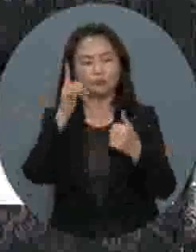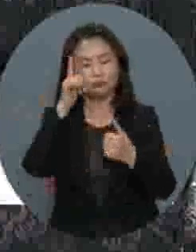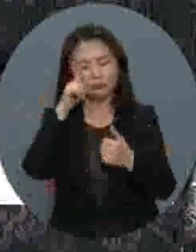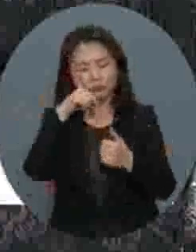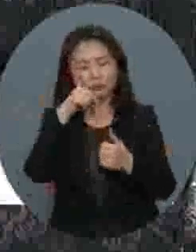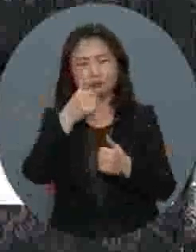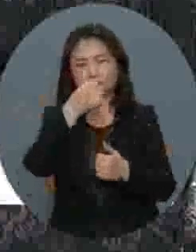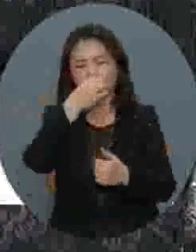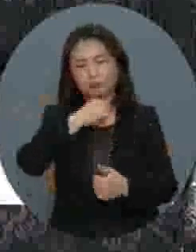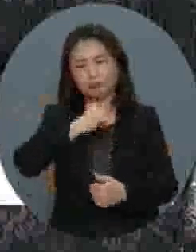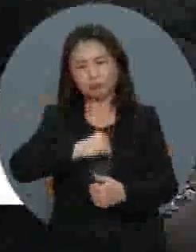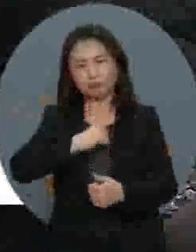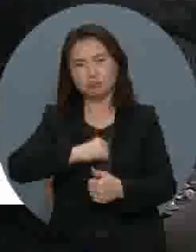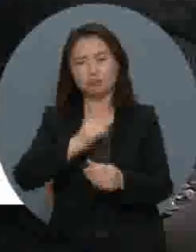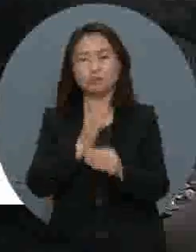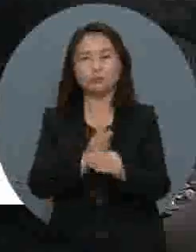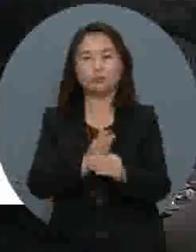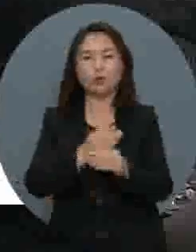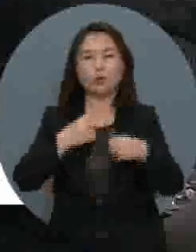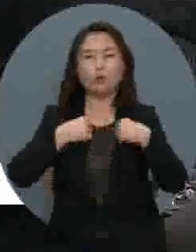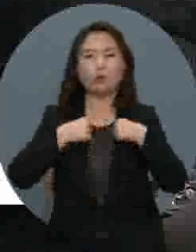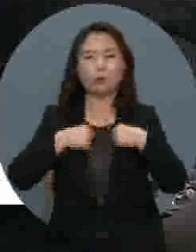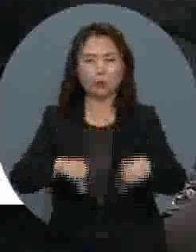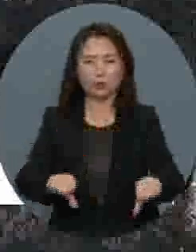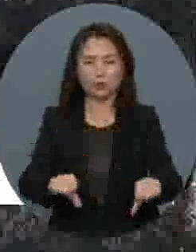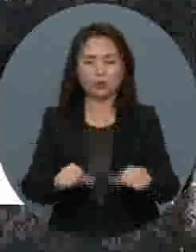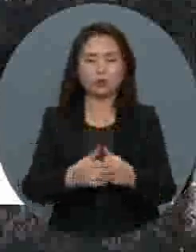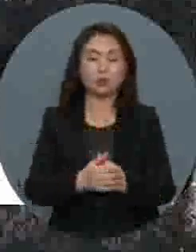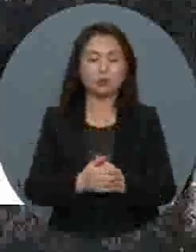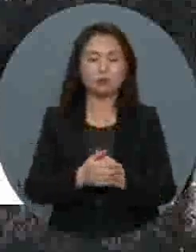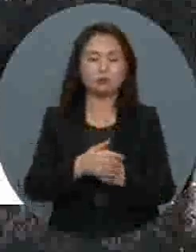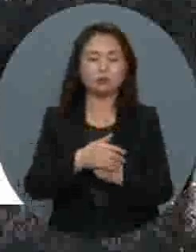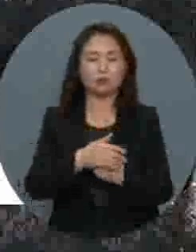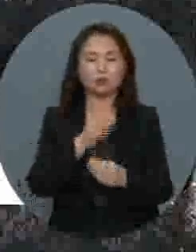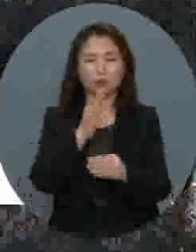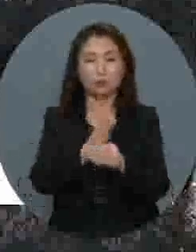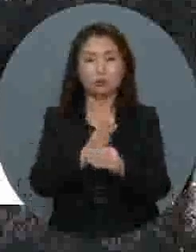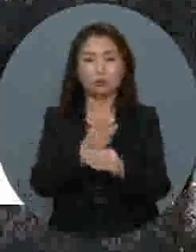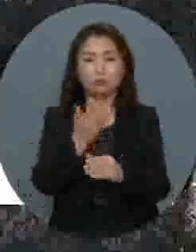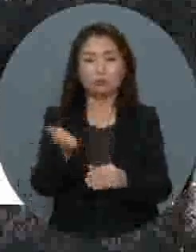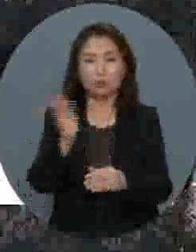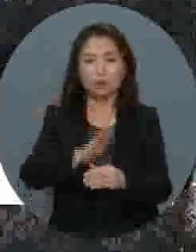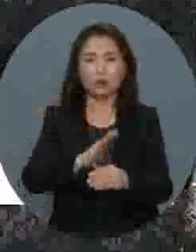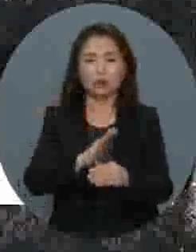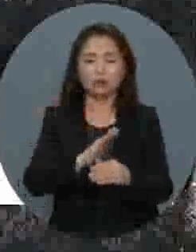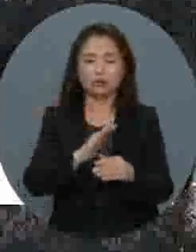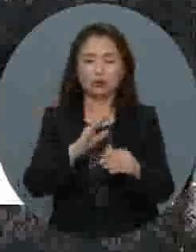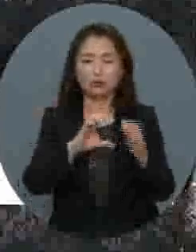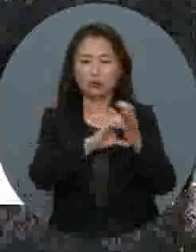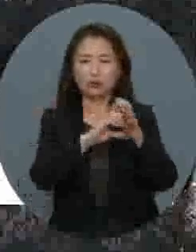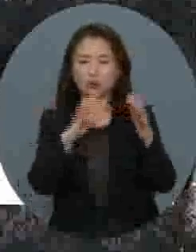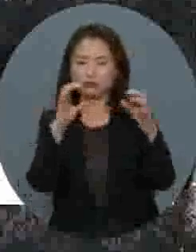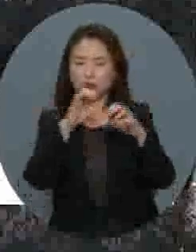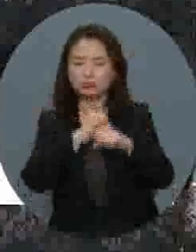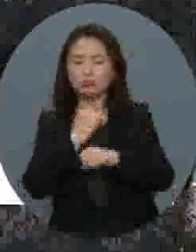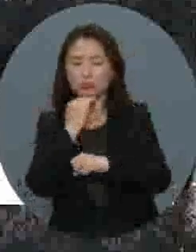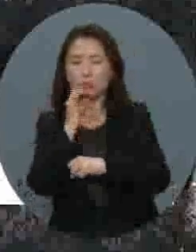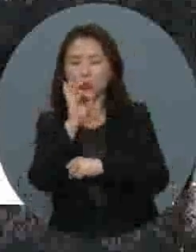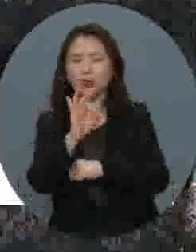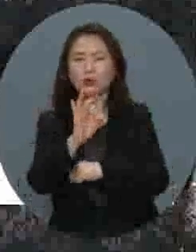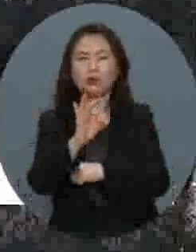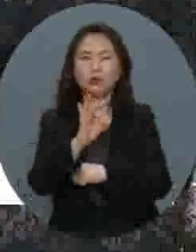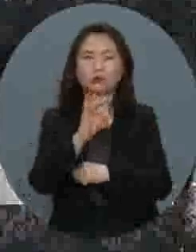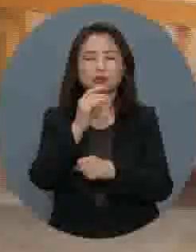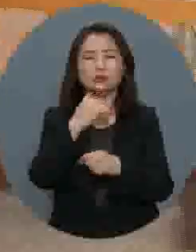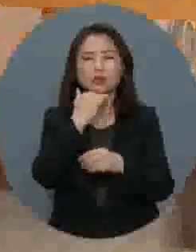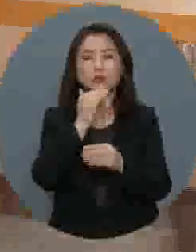없이 지금 버티고 있는 거예요. 포기 상태니까 이제 그래도 이제 끝날 때를 기다려보자 하고 이제 이래 사는